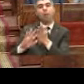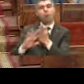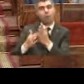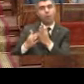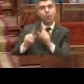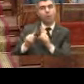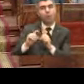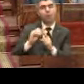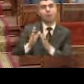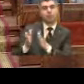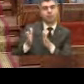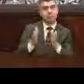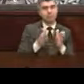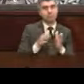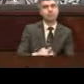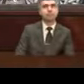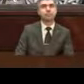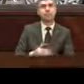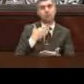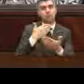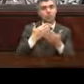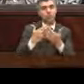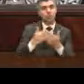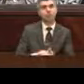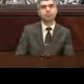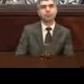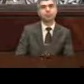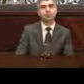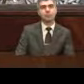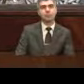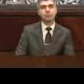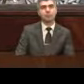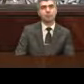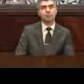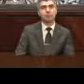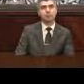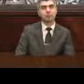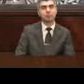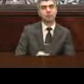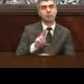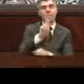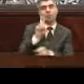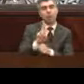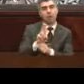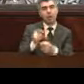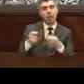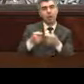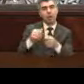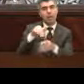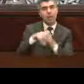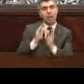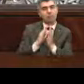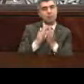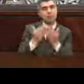الموازيه. شكرا شكرا سيد النائب محترم. تعقيب لاحد السيدات والساده النواب عن